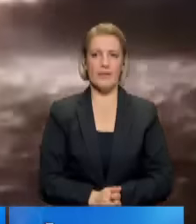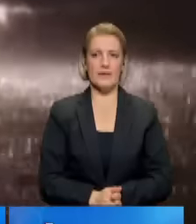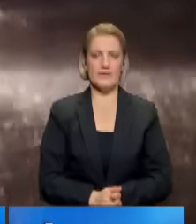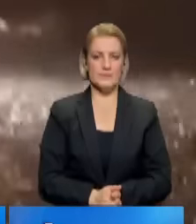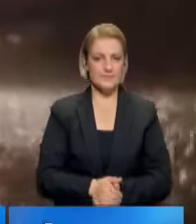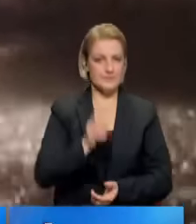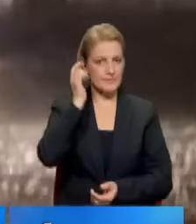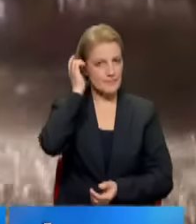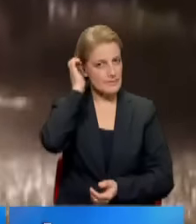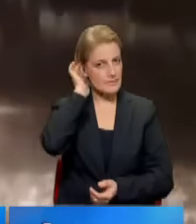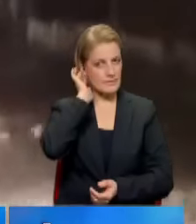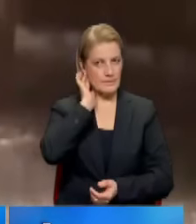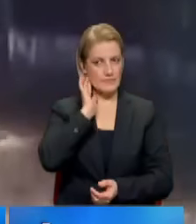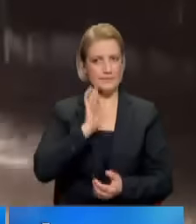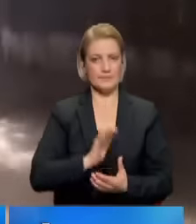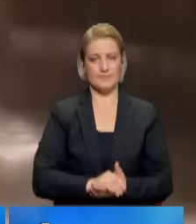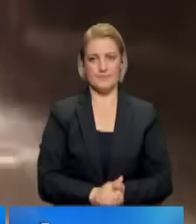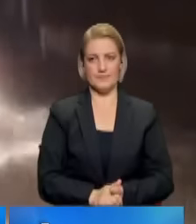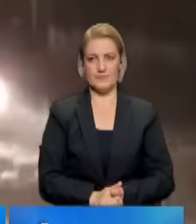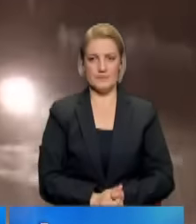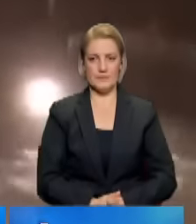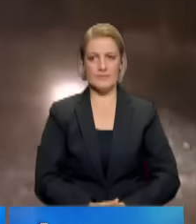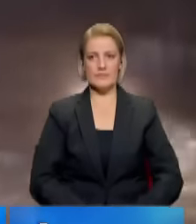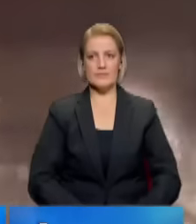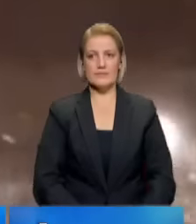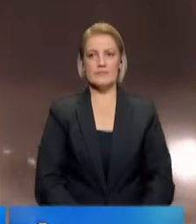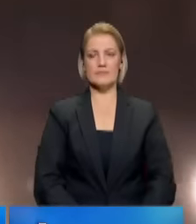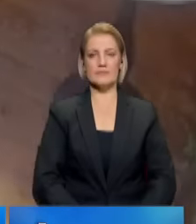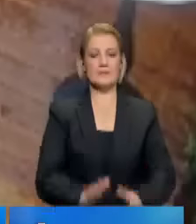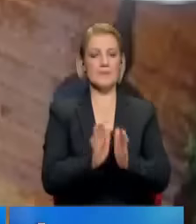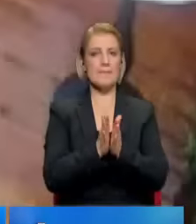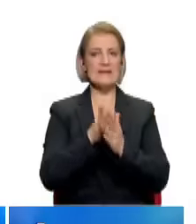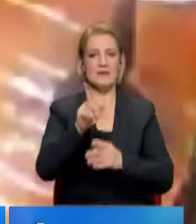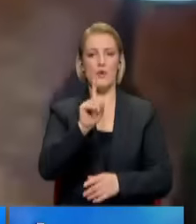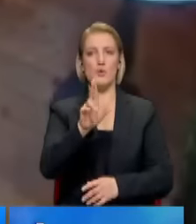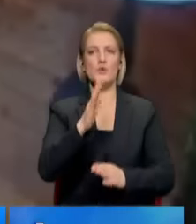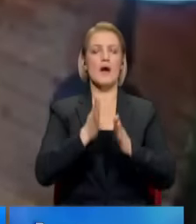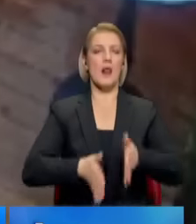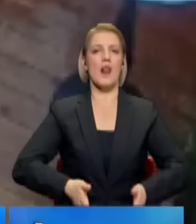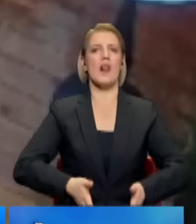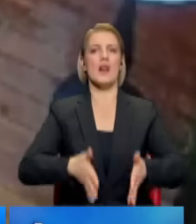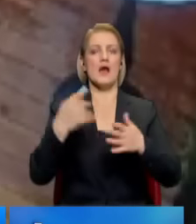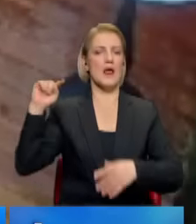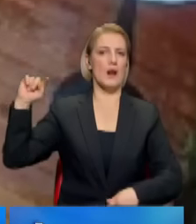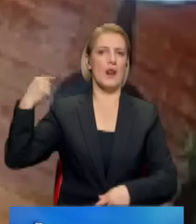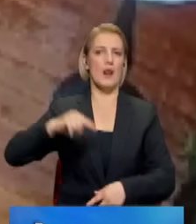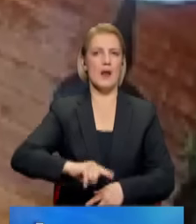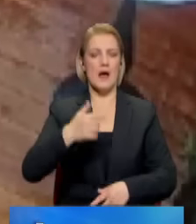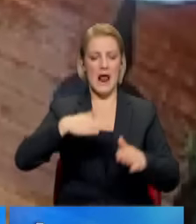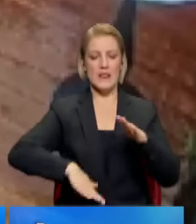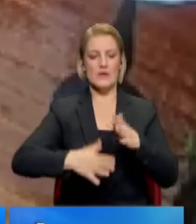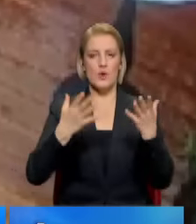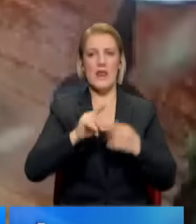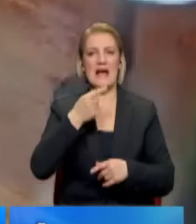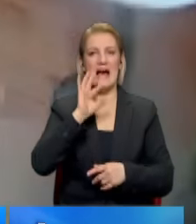Evet, mahsur kalan araba. Kim geldi? Pikap geldi ileriden de. Mersin'de 13 katlı bir binaya yıldırım düştü. Bina altında